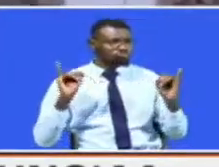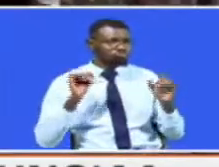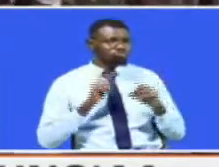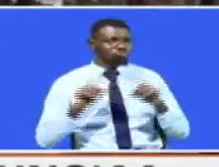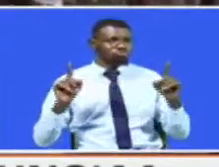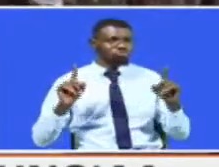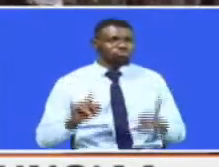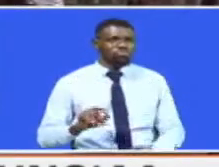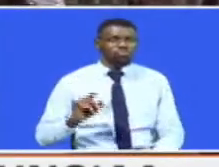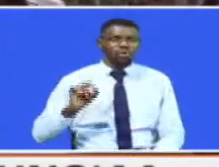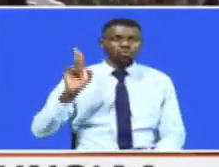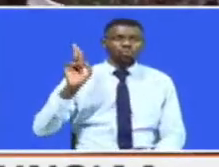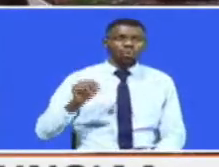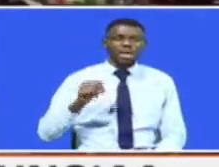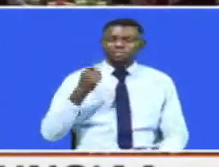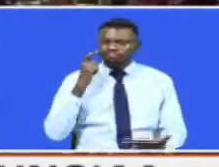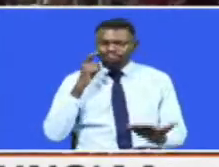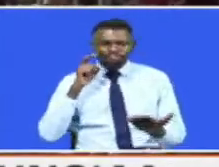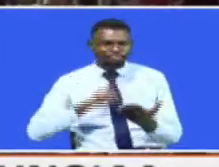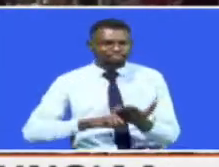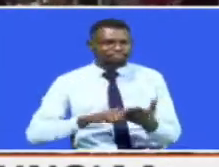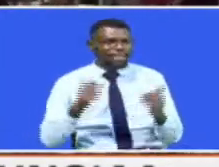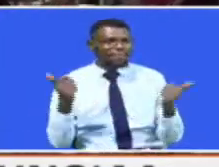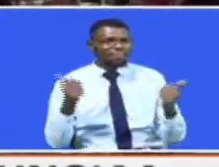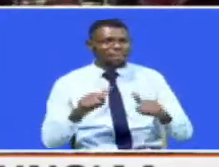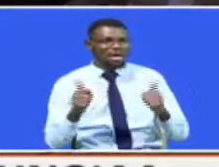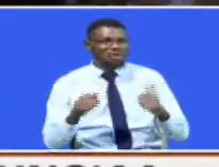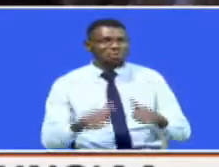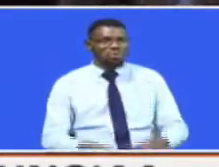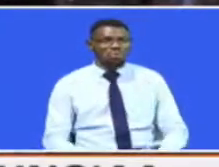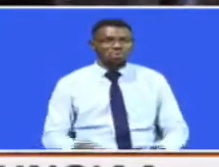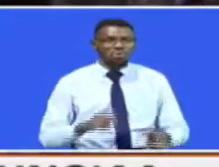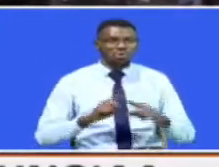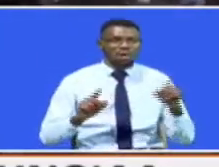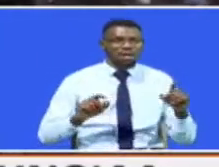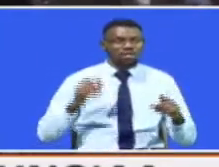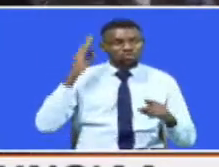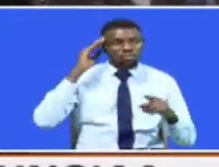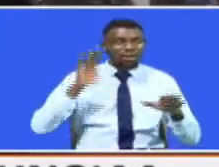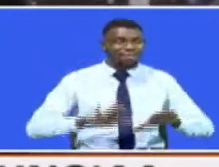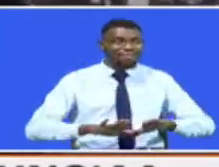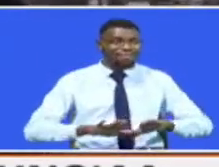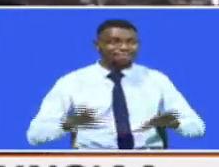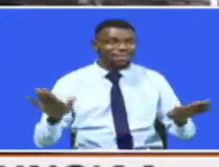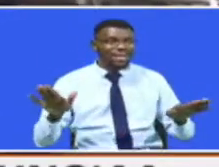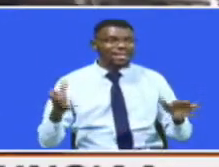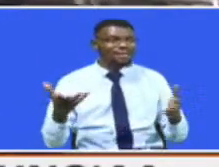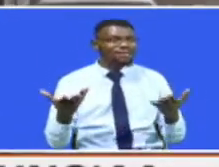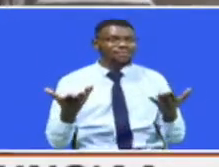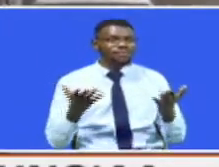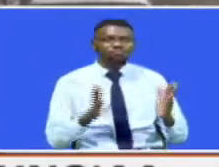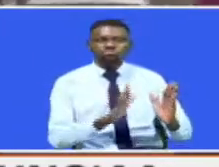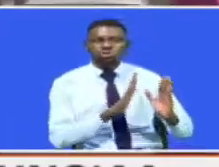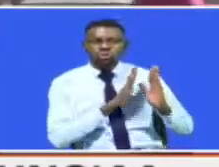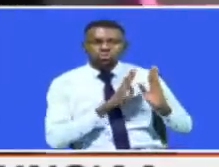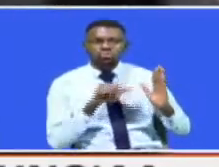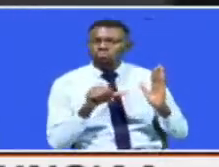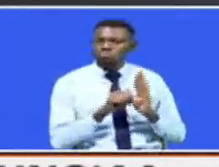kimataifa haijatambua kuwa taifa. Cha kutia matumaini ni kwamba Somaliland haijawahi kuwa na ukosefu wa